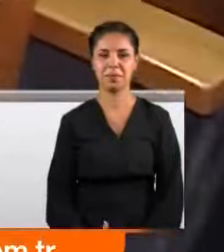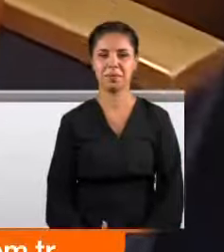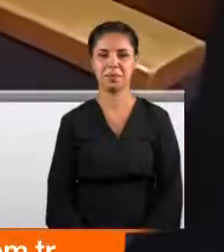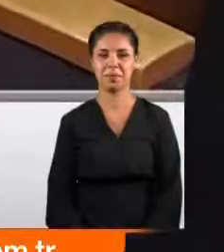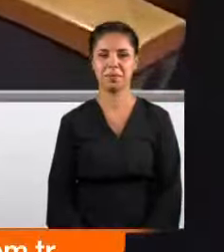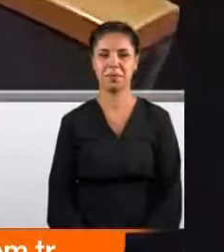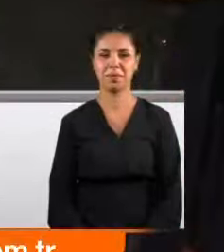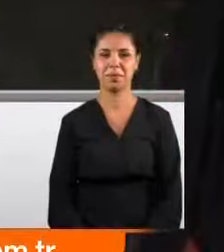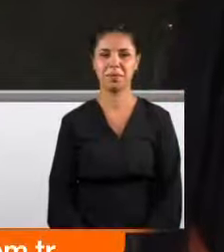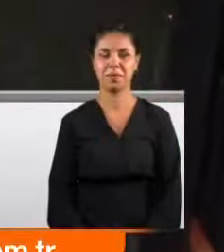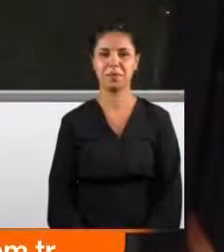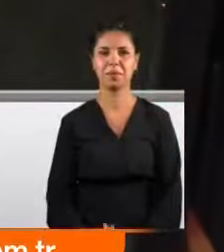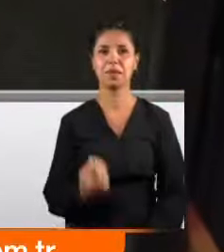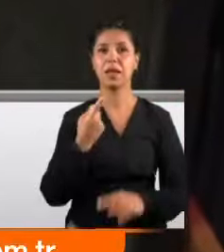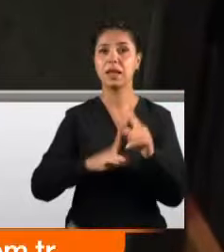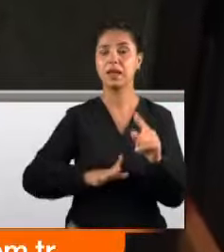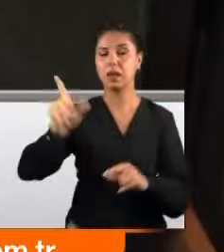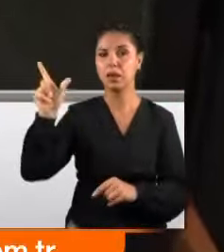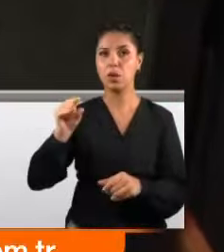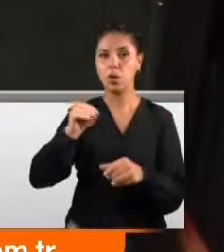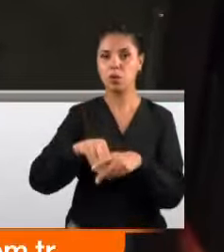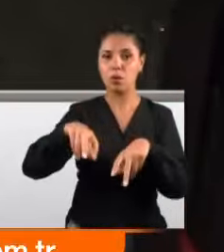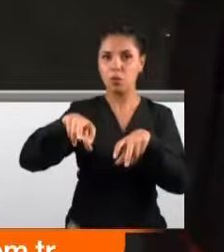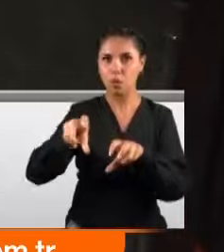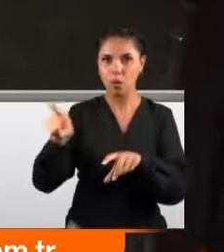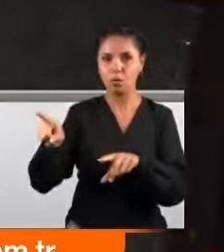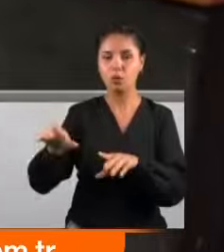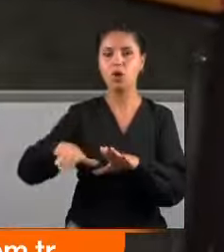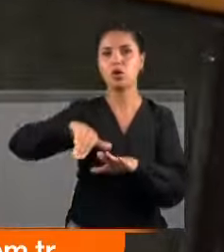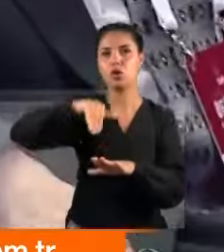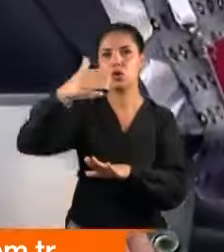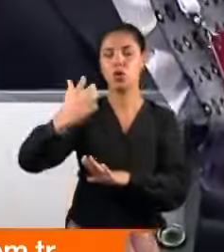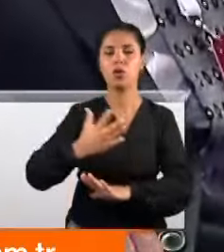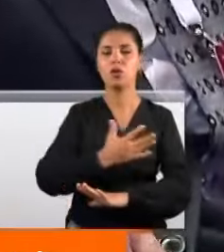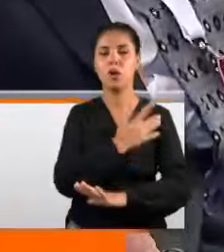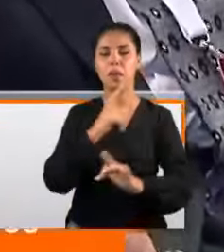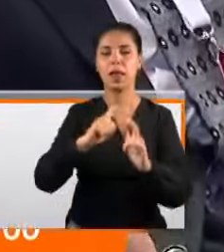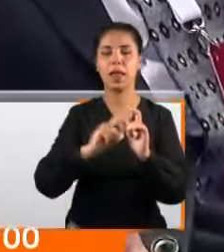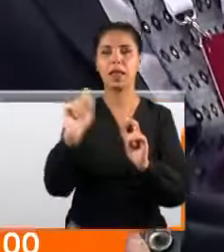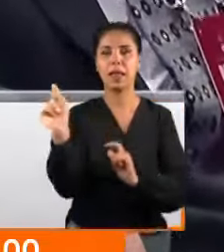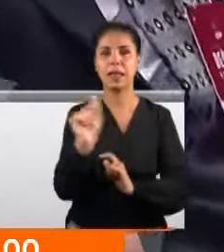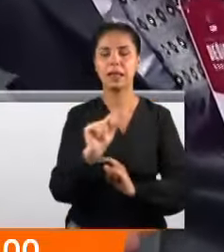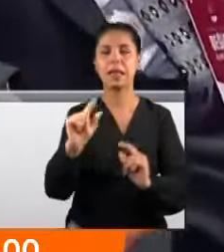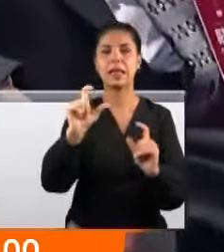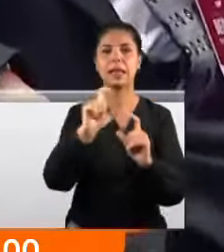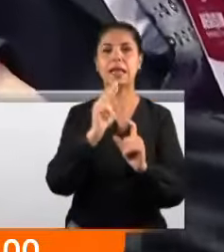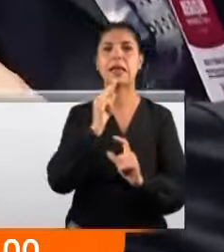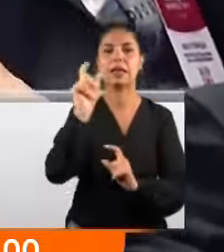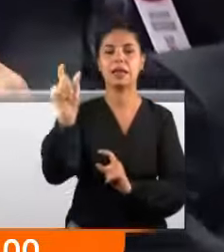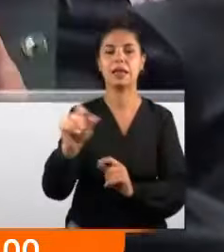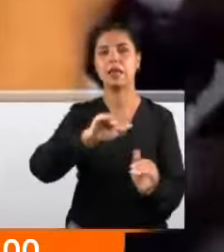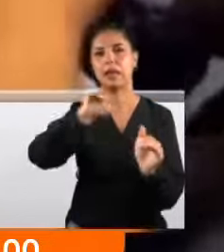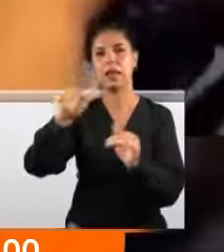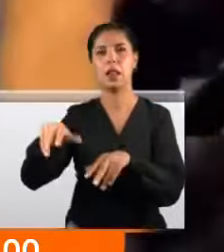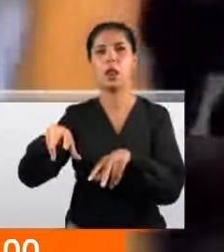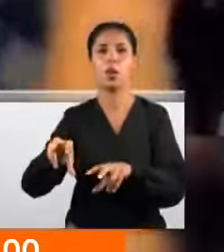bir kurultay olsun. Kılıçdaroğlu için ayrılan koltuğa bir süre sonra CHP Genel Sekreteri Selin Sayek Böke